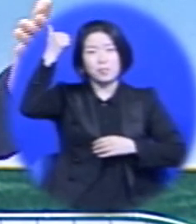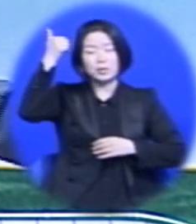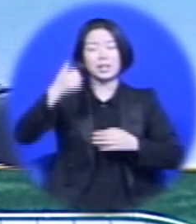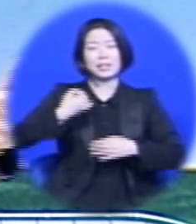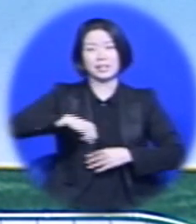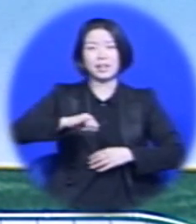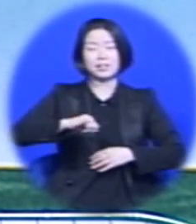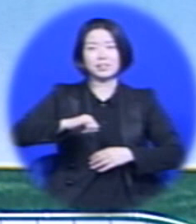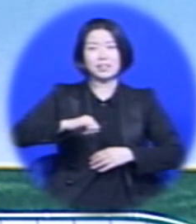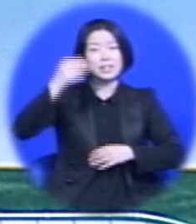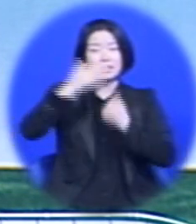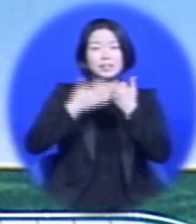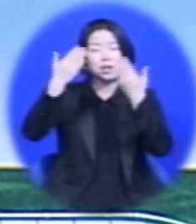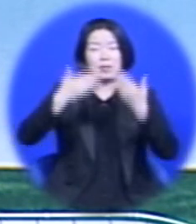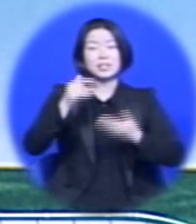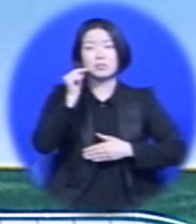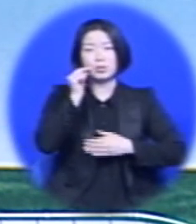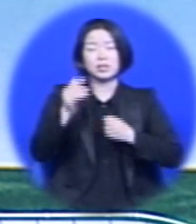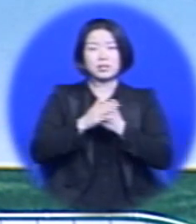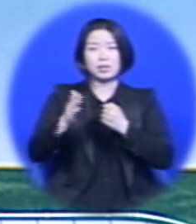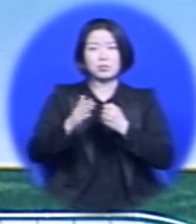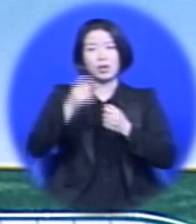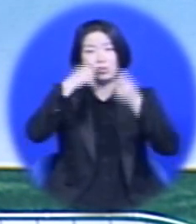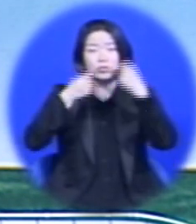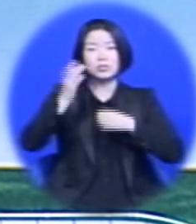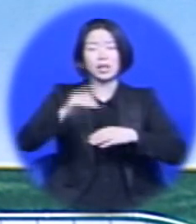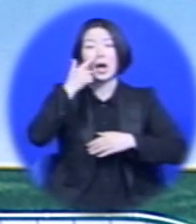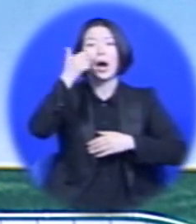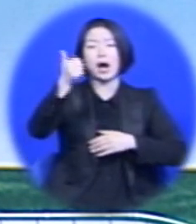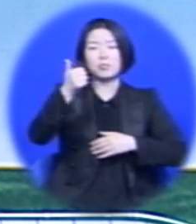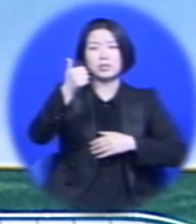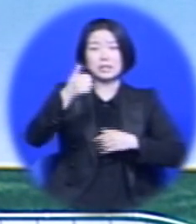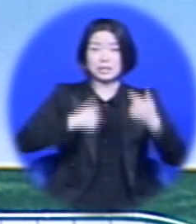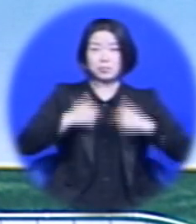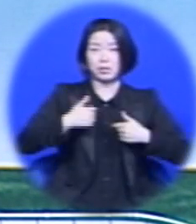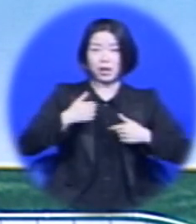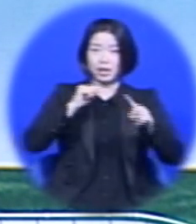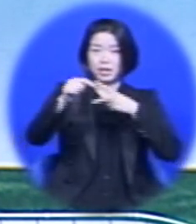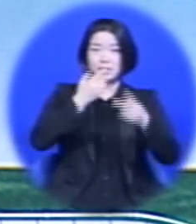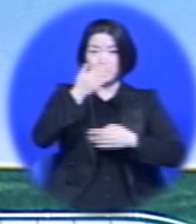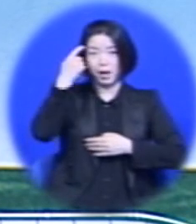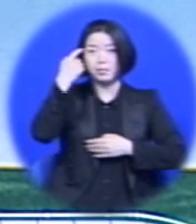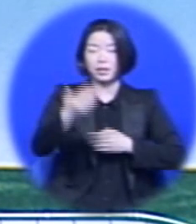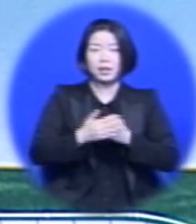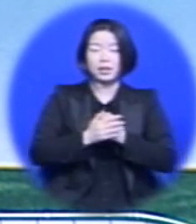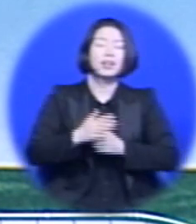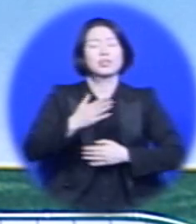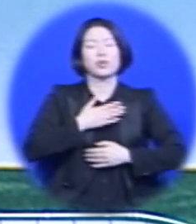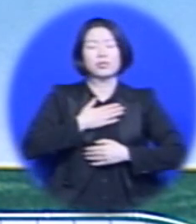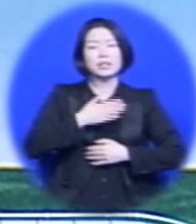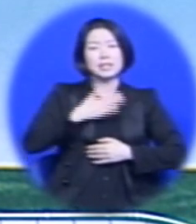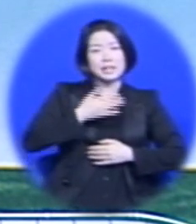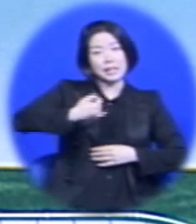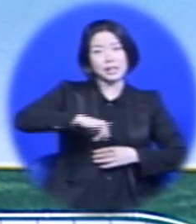받았다고 펑펑 우는데 아버지 목사는 기쁘다 이해 되십니까 저는 저희 딸이